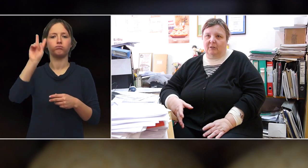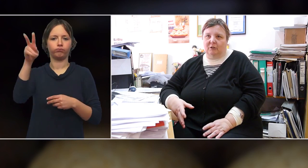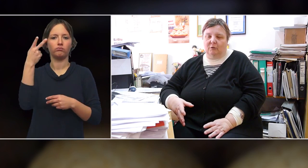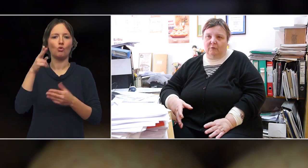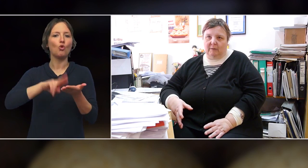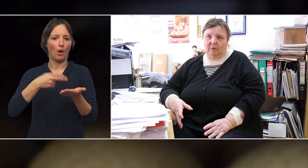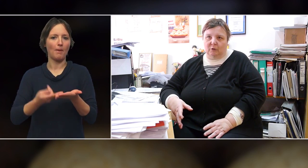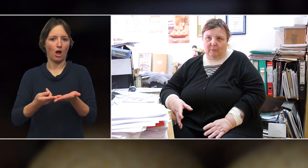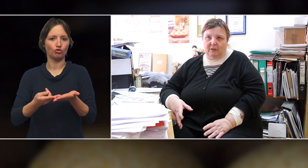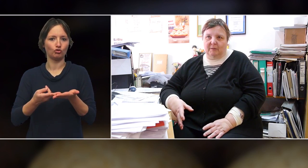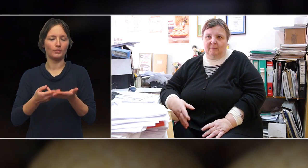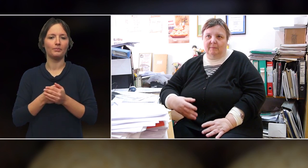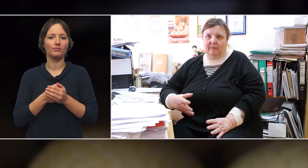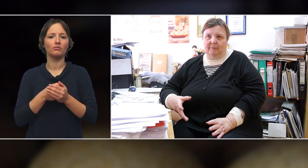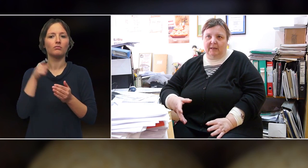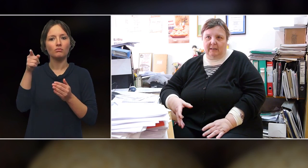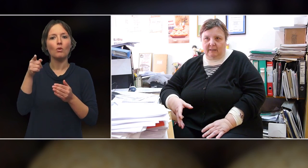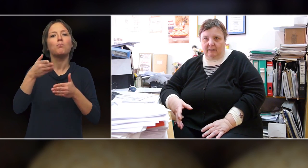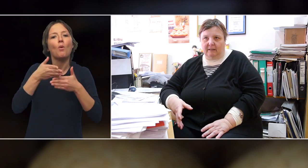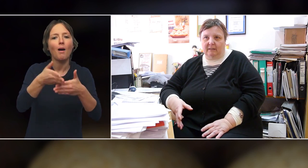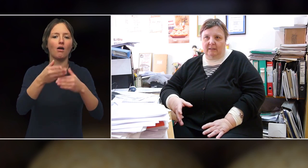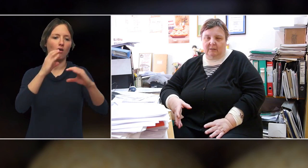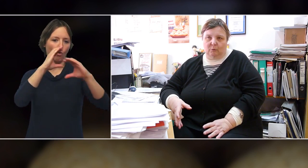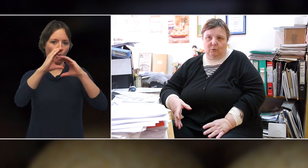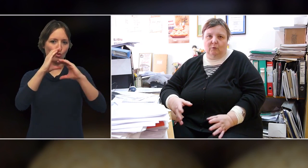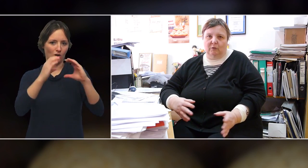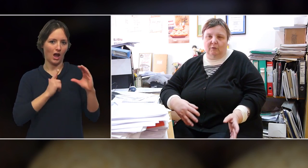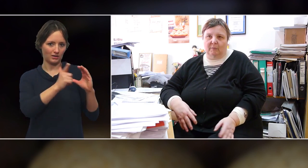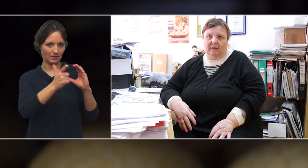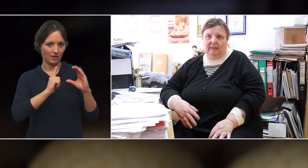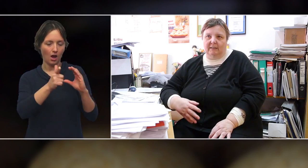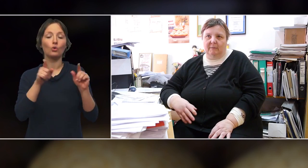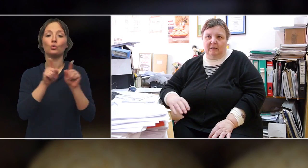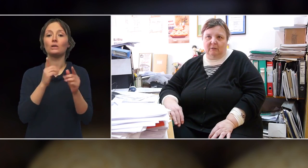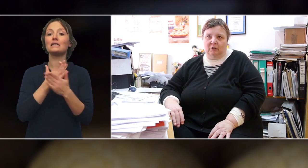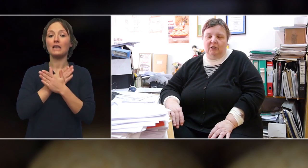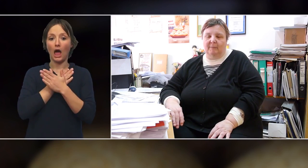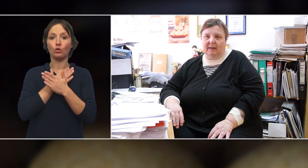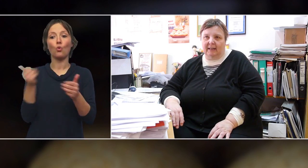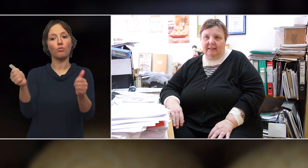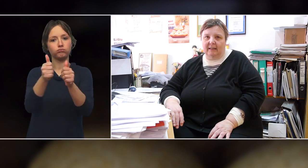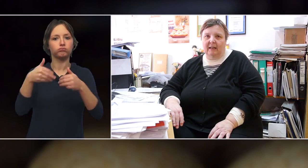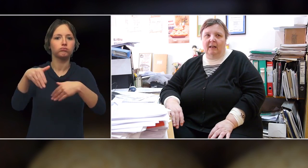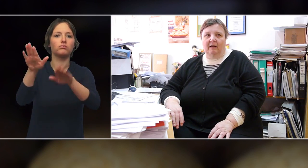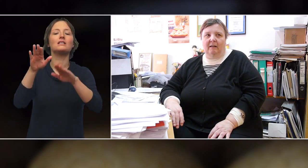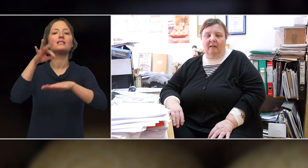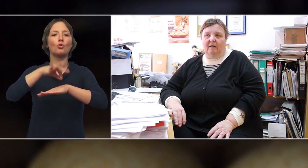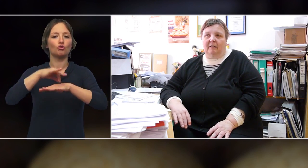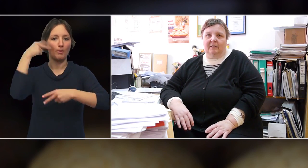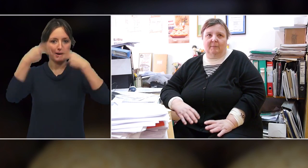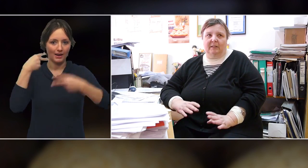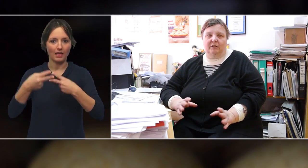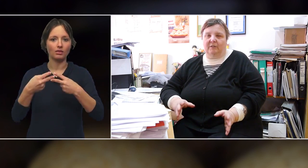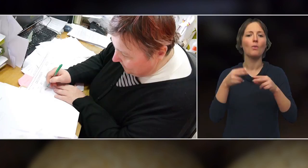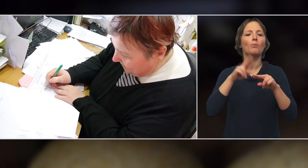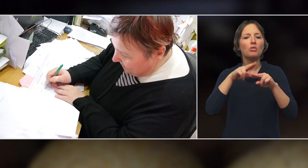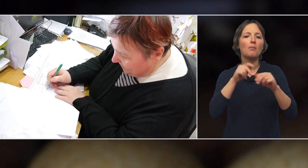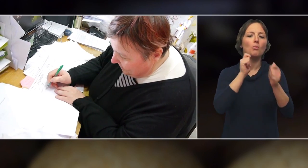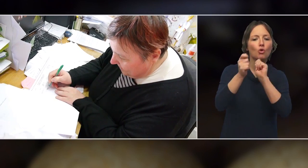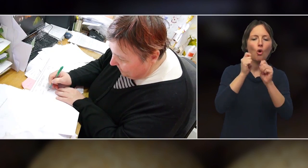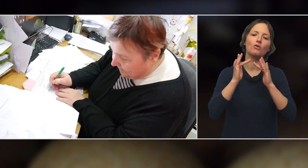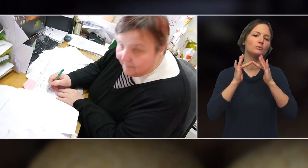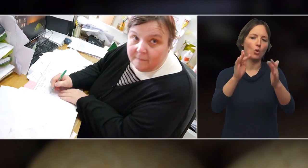se pač dogovorimo s tolmačem, da pride takrat na tisto uro oziroma gre z njim na zdravniški pregled. Kar se pa tiče vse